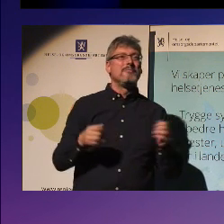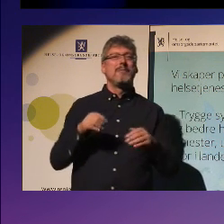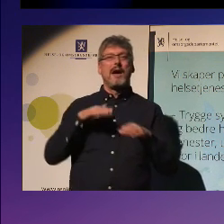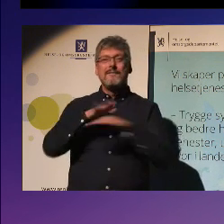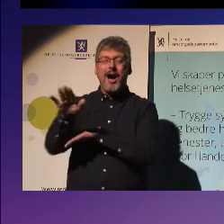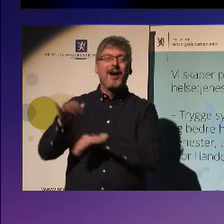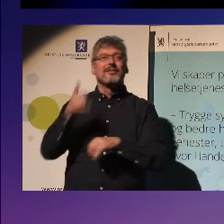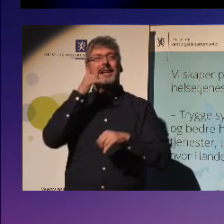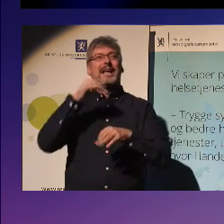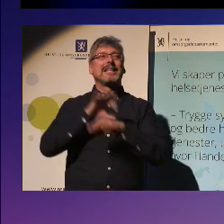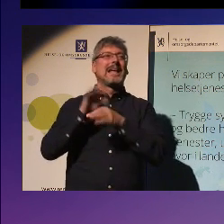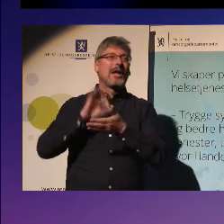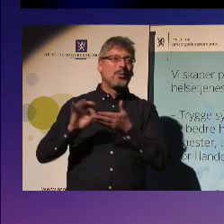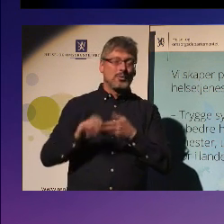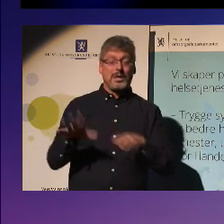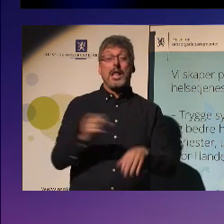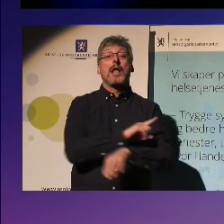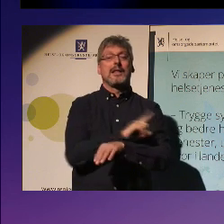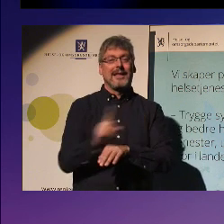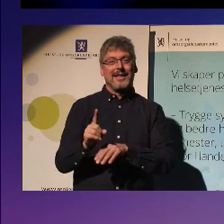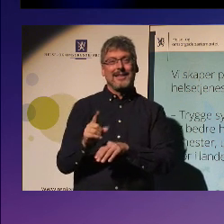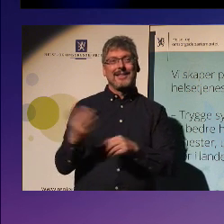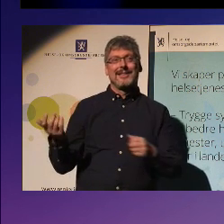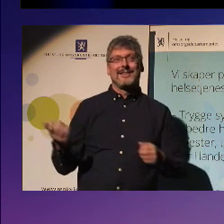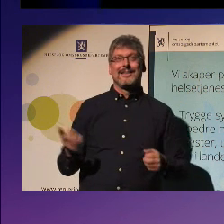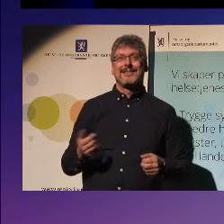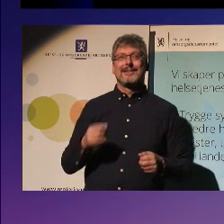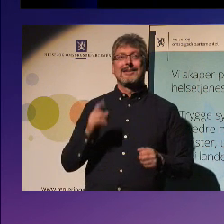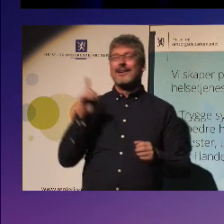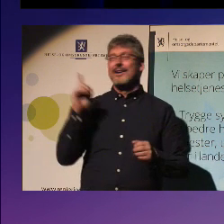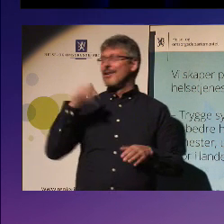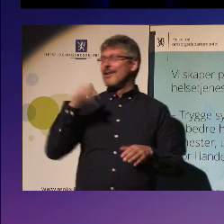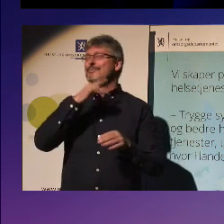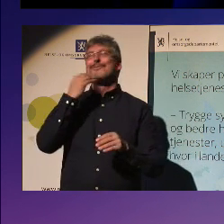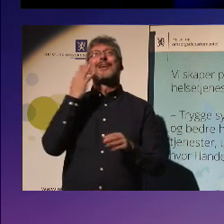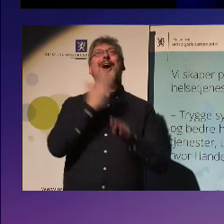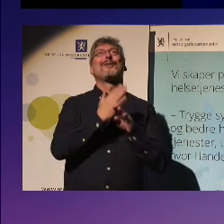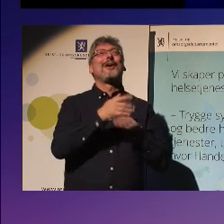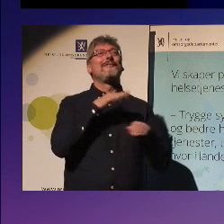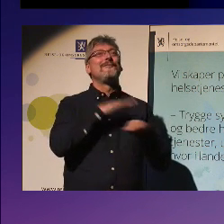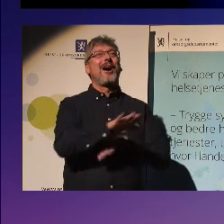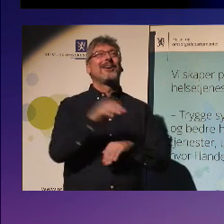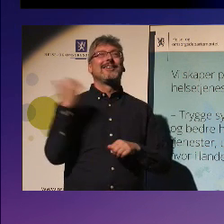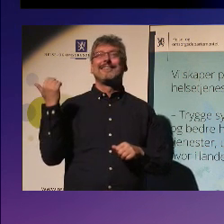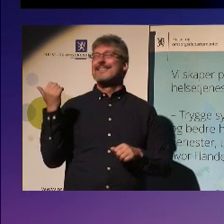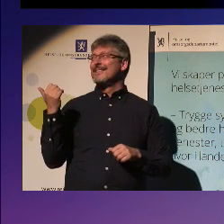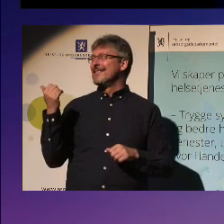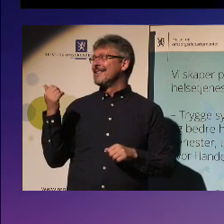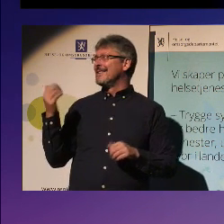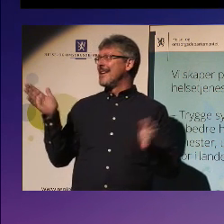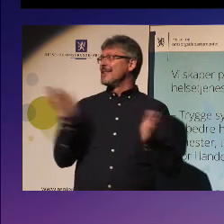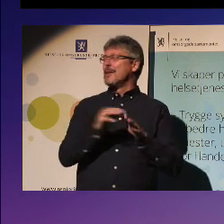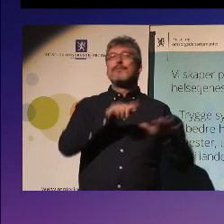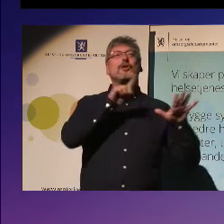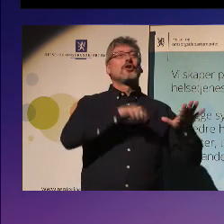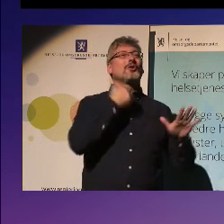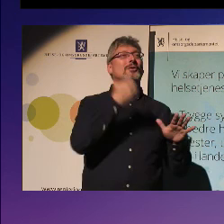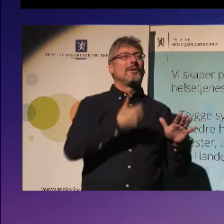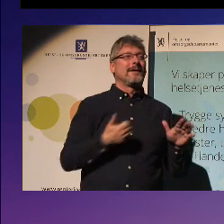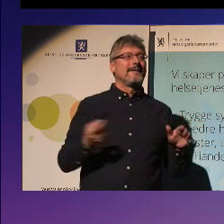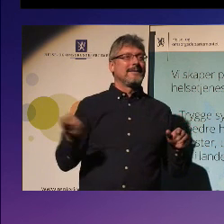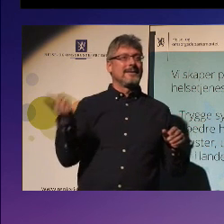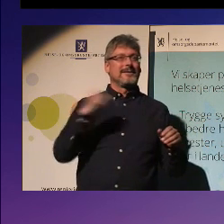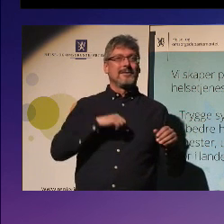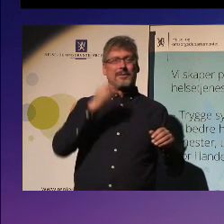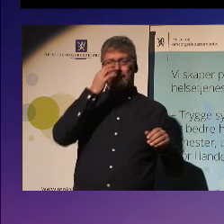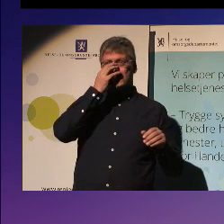sånn, som tar tid. Apropos faks, jeg har sånne 17-åringer som kommer som